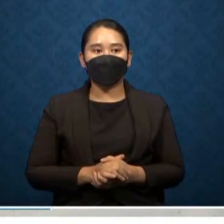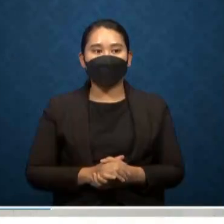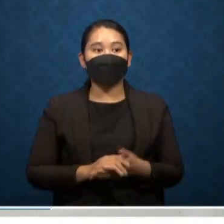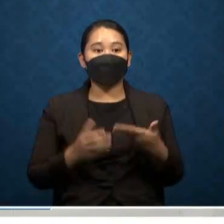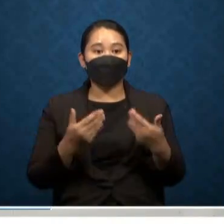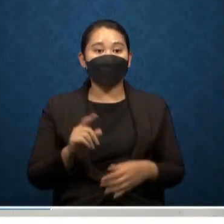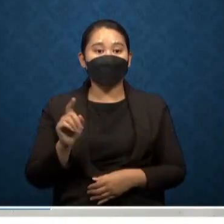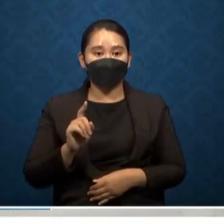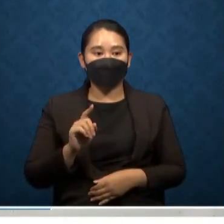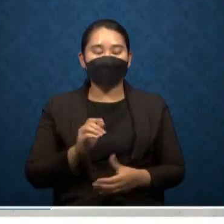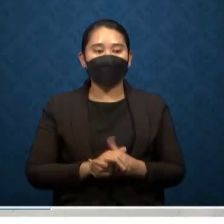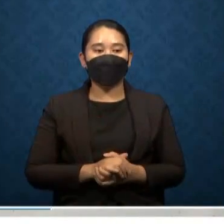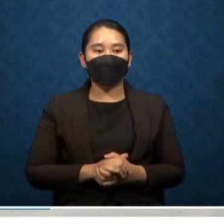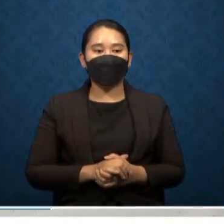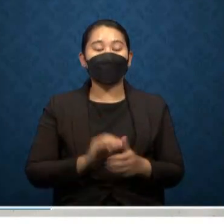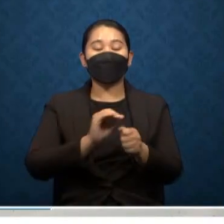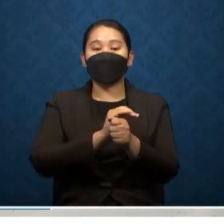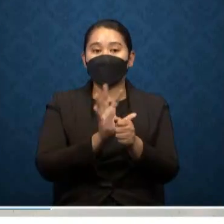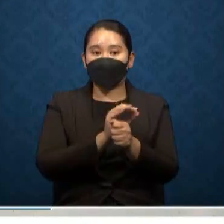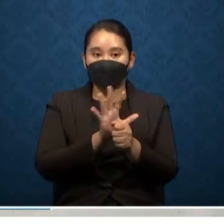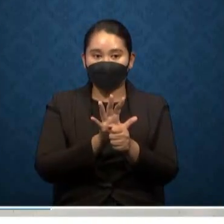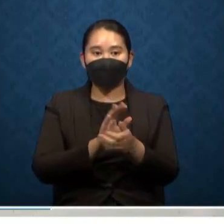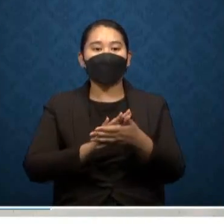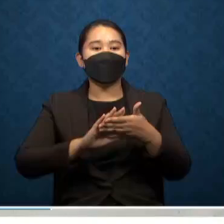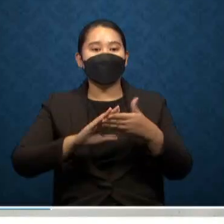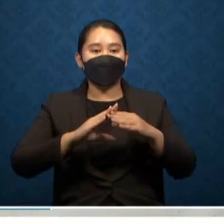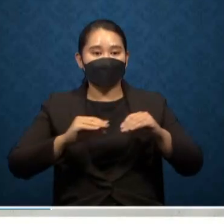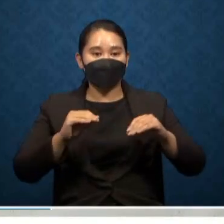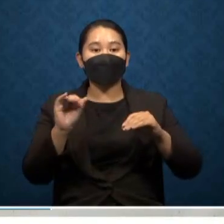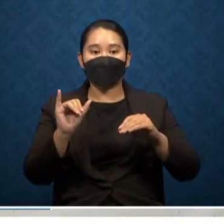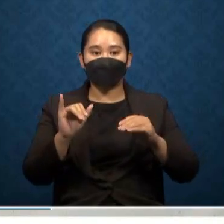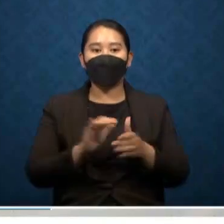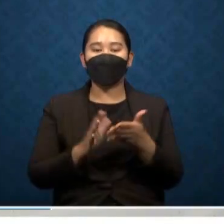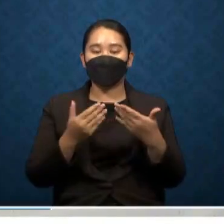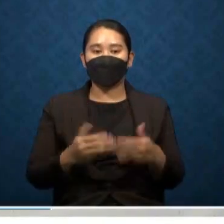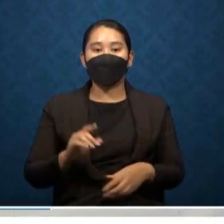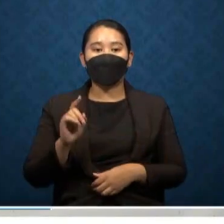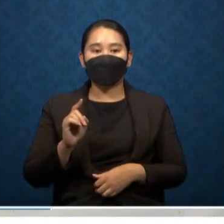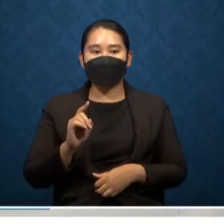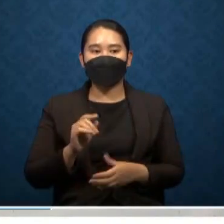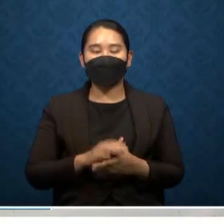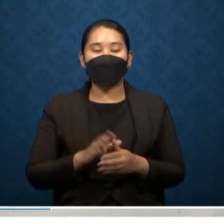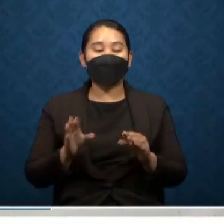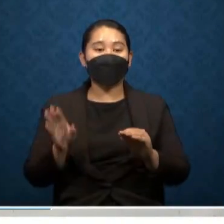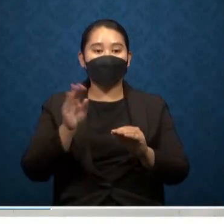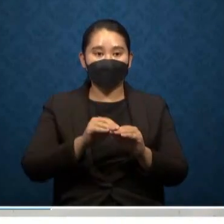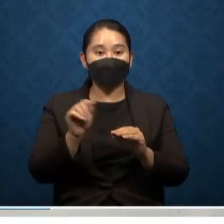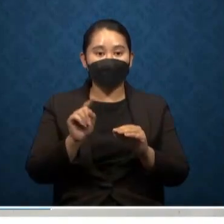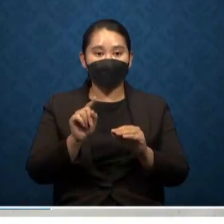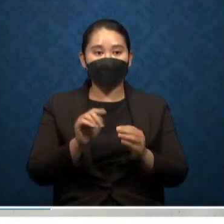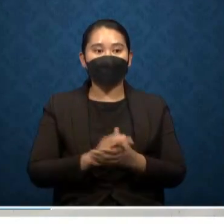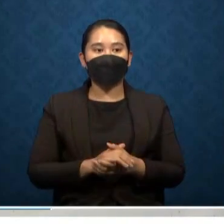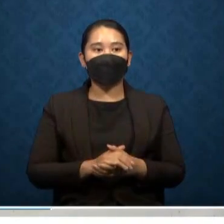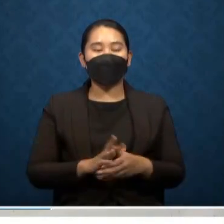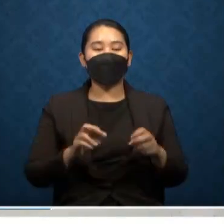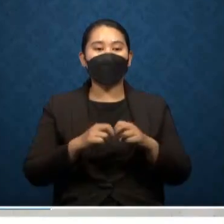วงของปลายๆของสถานการณ์โควิดในขณะเดียวกันก็เพิ่มวิกฤตขึ้นมาอีกอันนึงคือวิกฤตในเรื่องของ